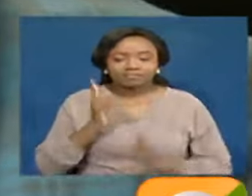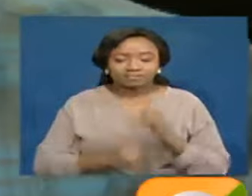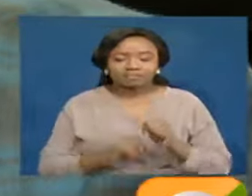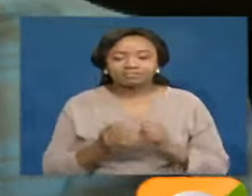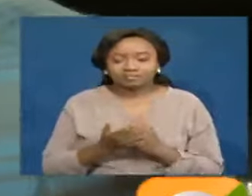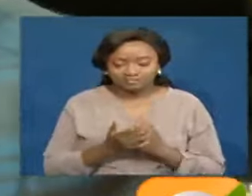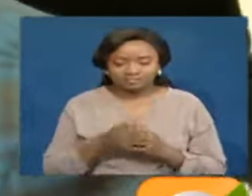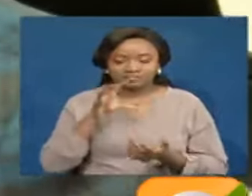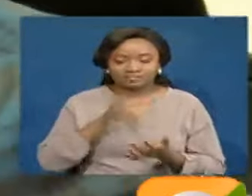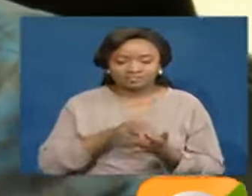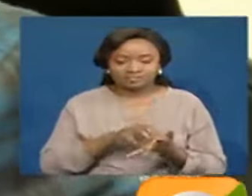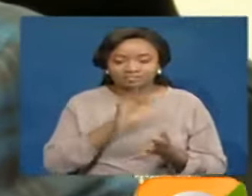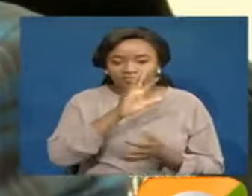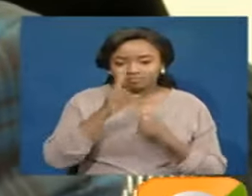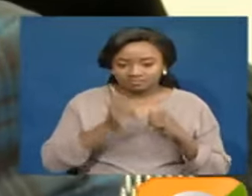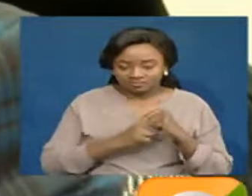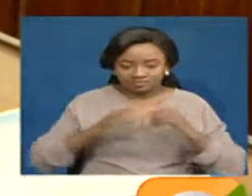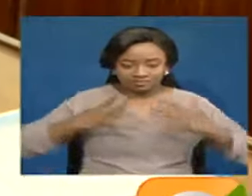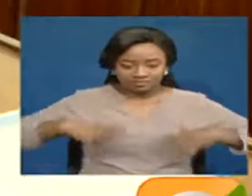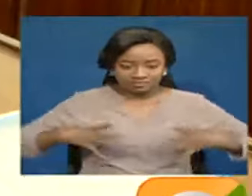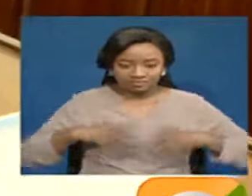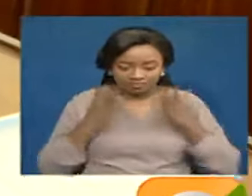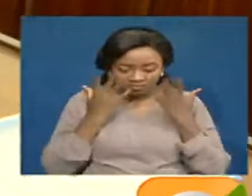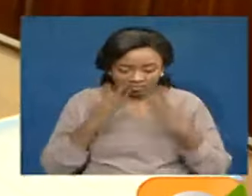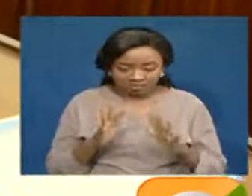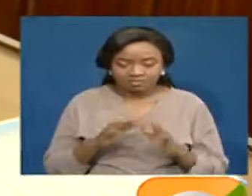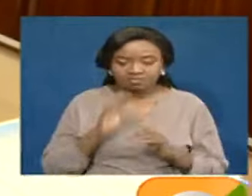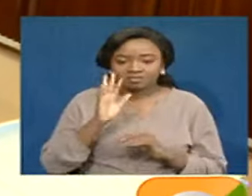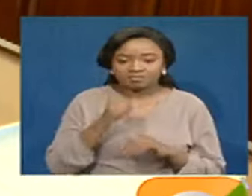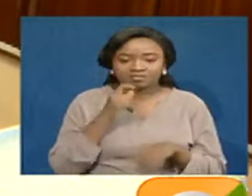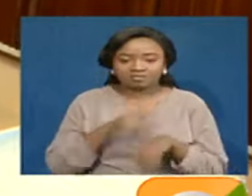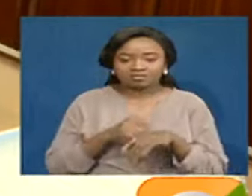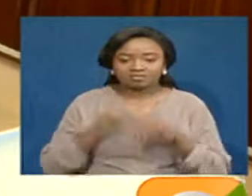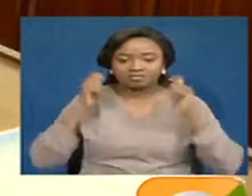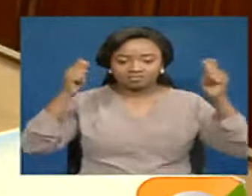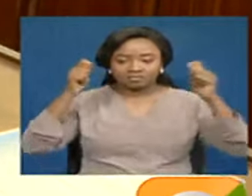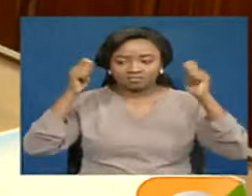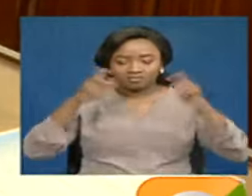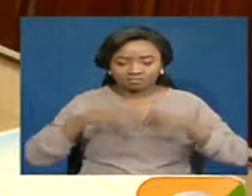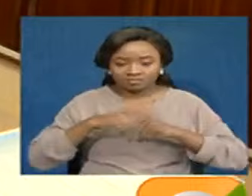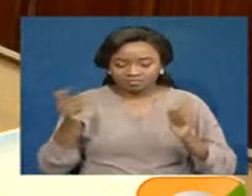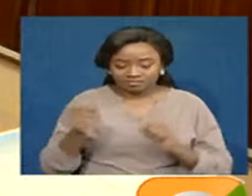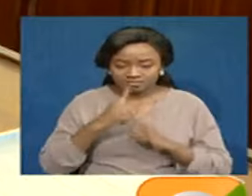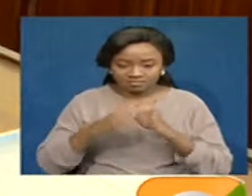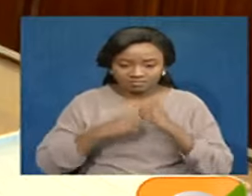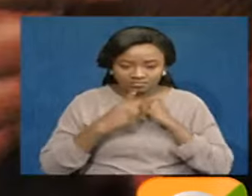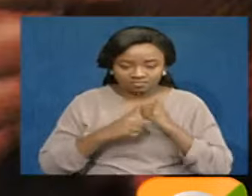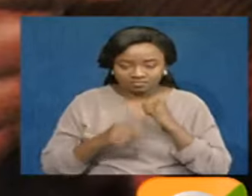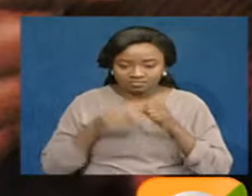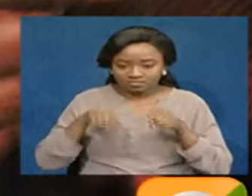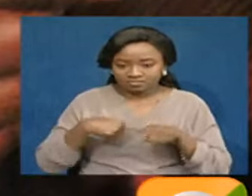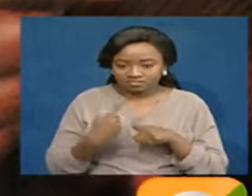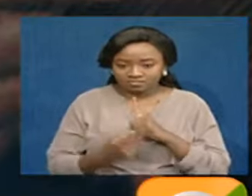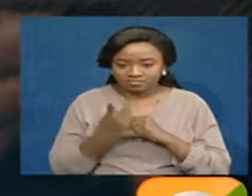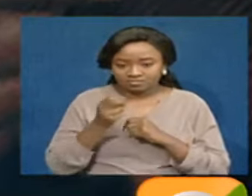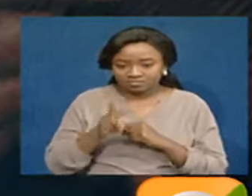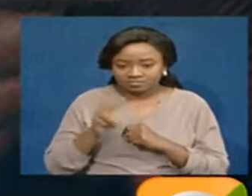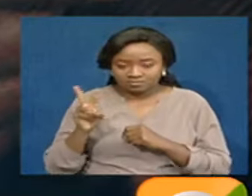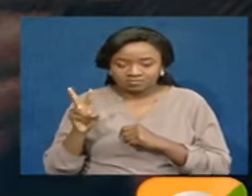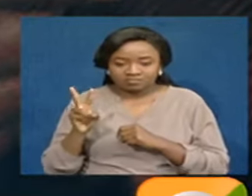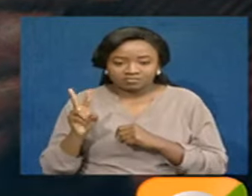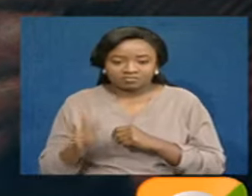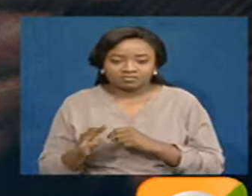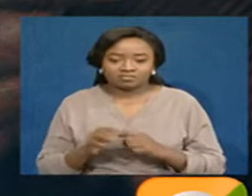57 vya watu kutoweka vimeripotiwa tangu maandamano ya Gen Z kuanza mwezi Juni mwaka huu. Kanja akieleza kwamba